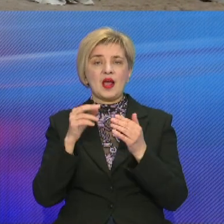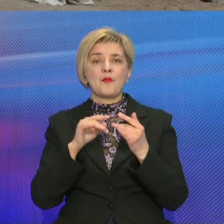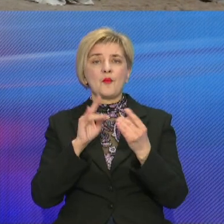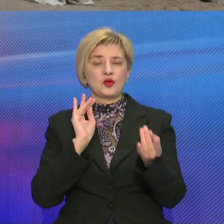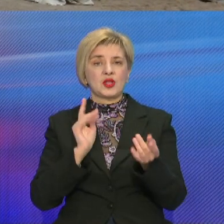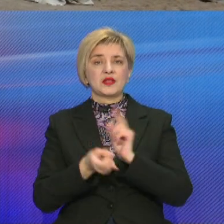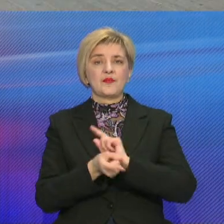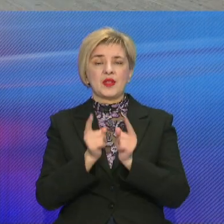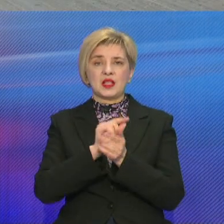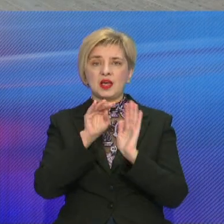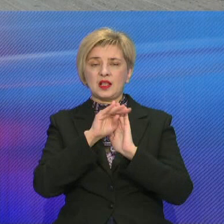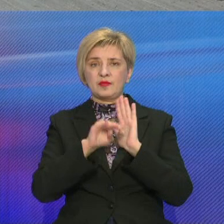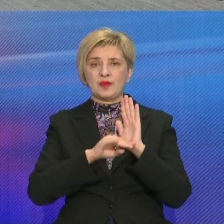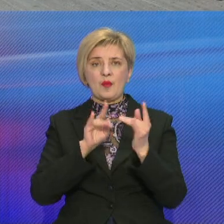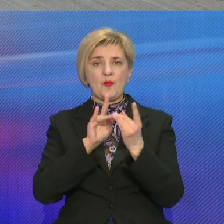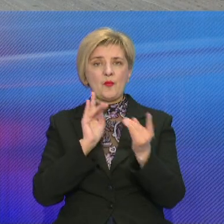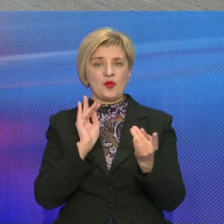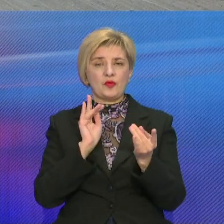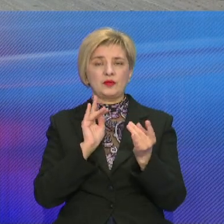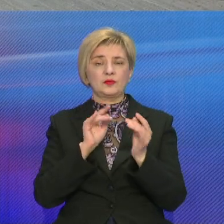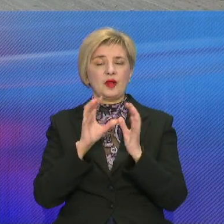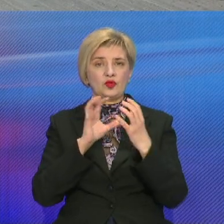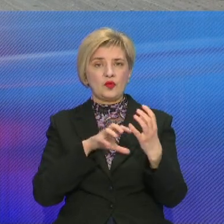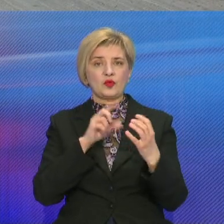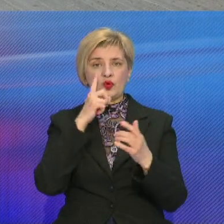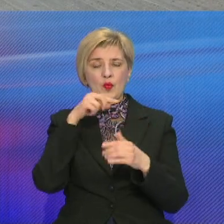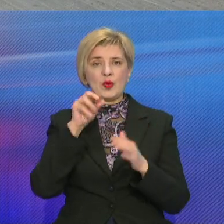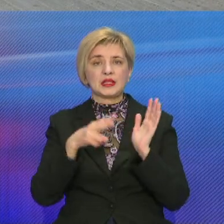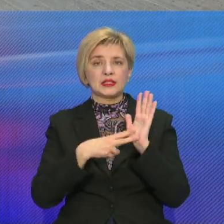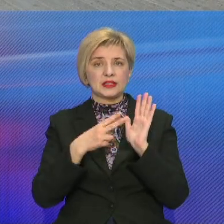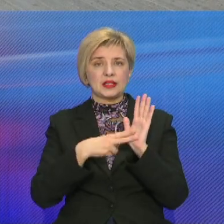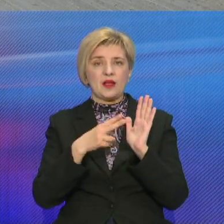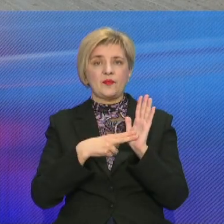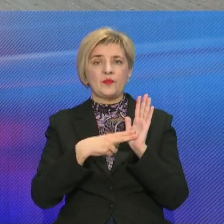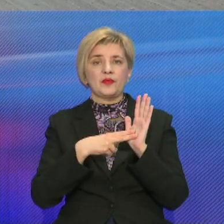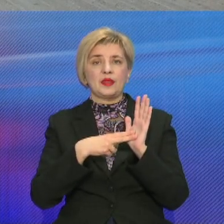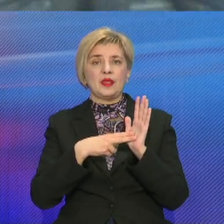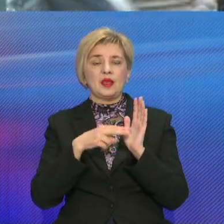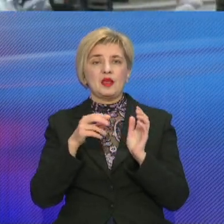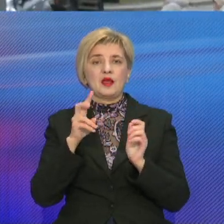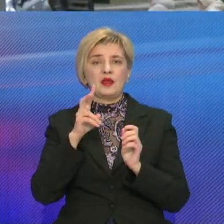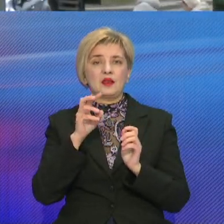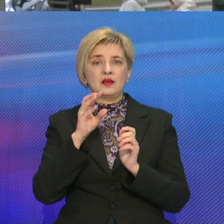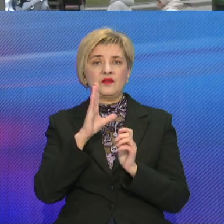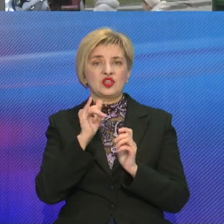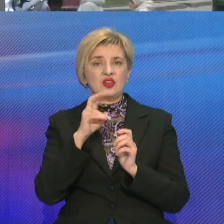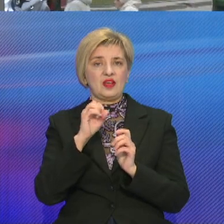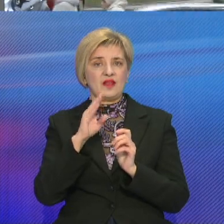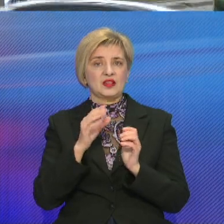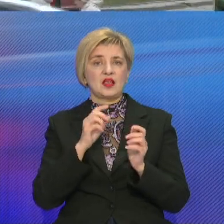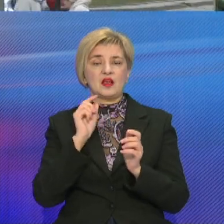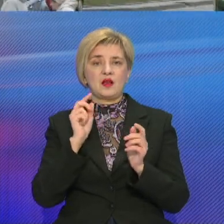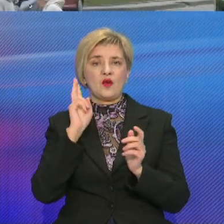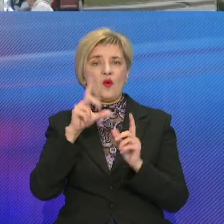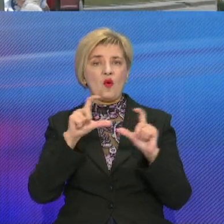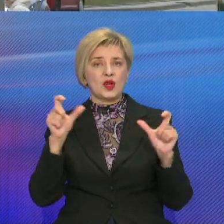руху автобуса номер 7 Вишневец колледж экономики и керования на маршрут Вишневец площадь Декабристов, а так само рух троллейбусов